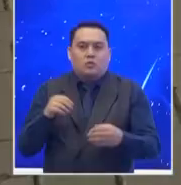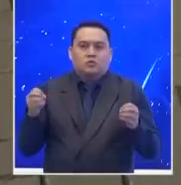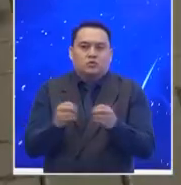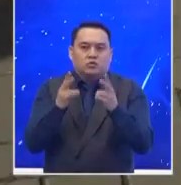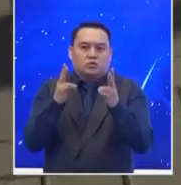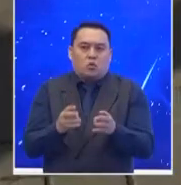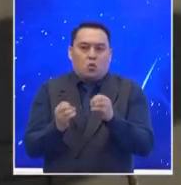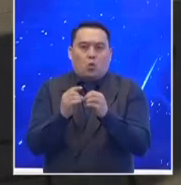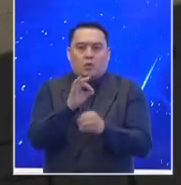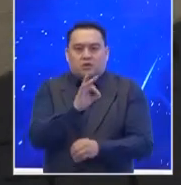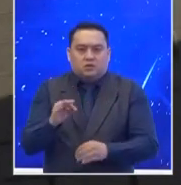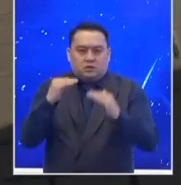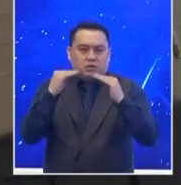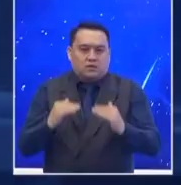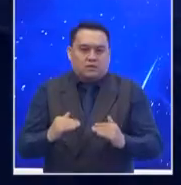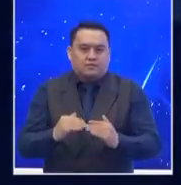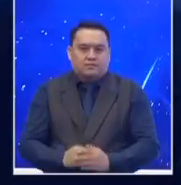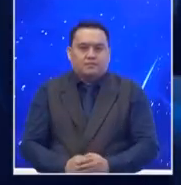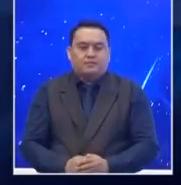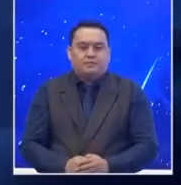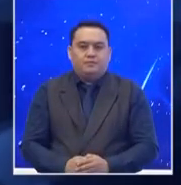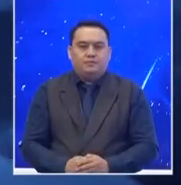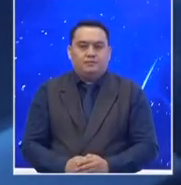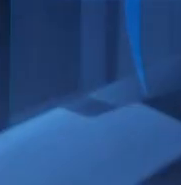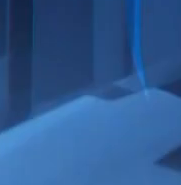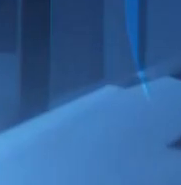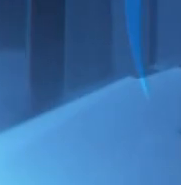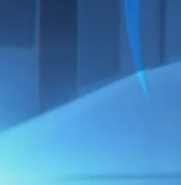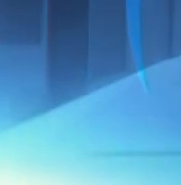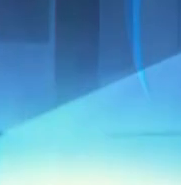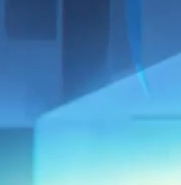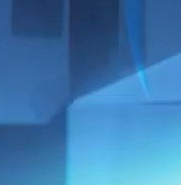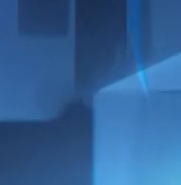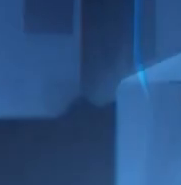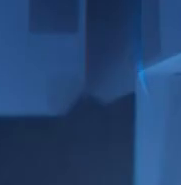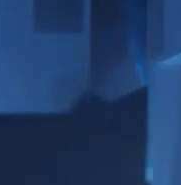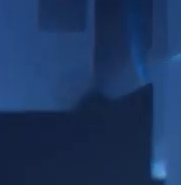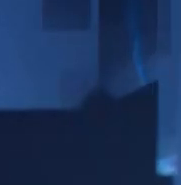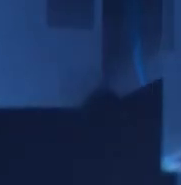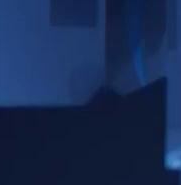апаты 10%-ға төмендепті. Мадина Берқызы, Айдос Қалиев, Жетісу телеарнасы.